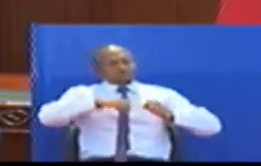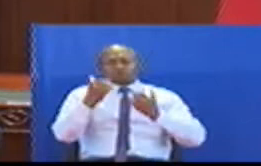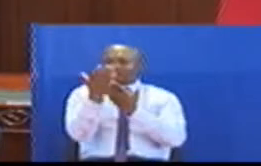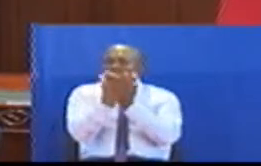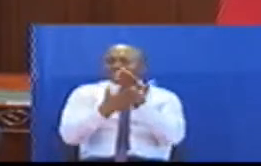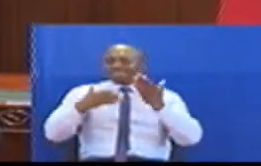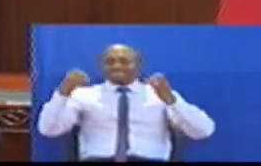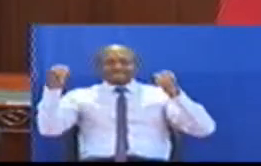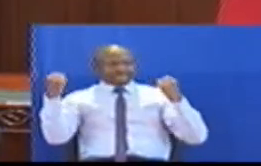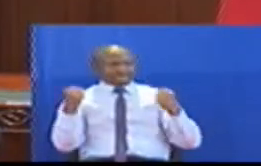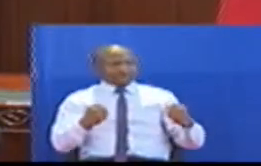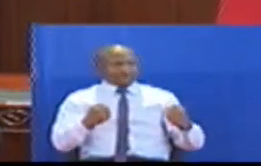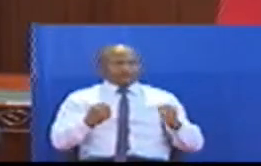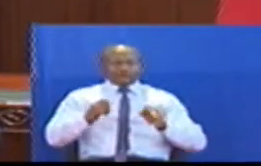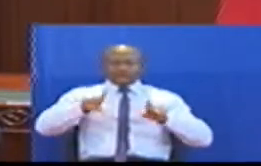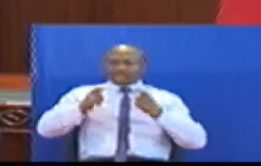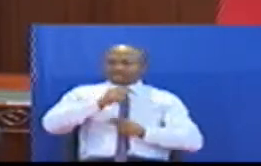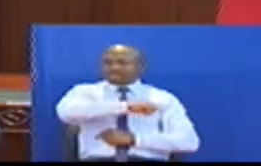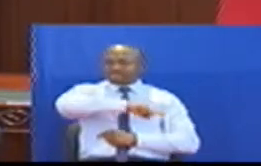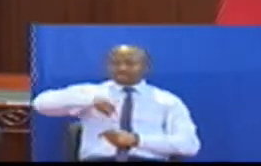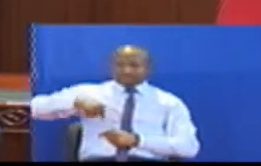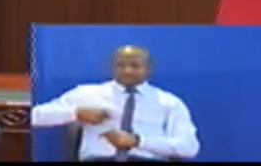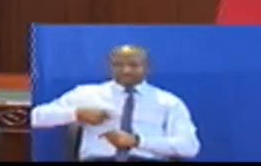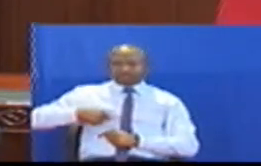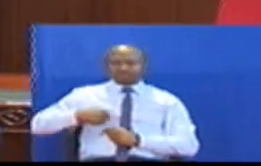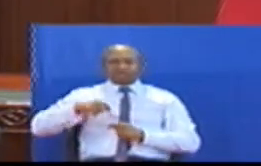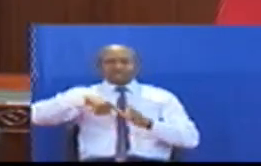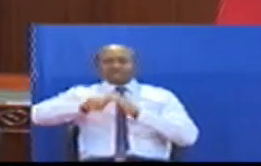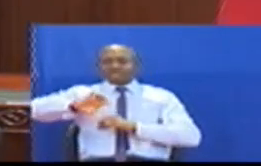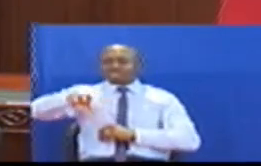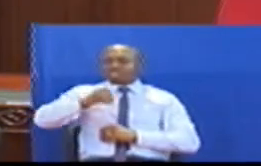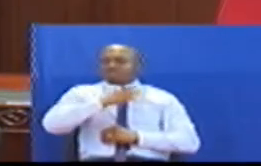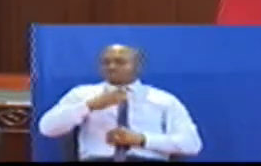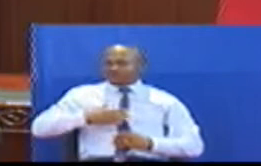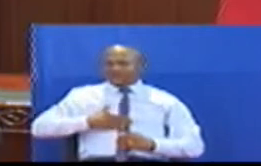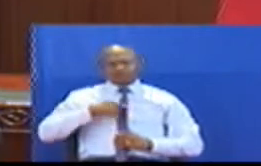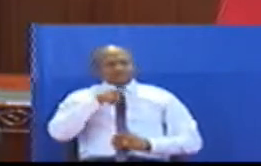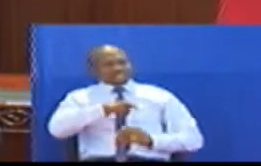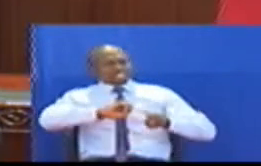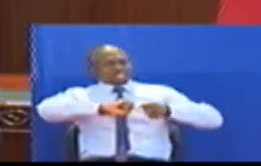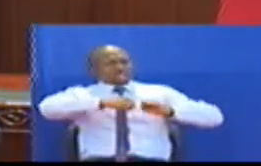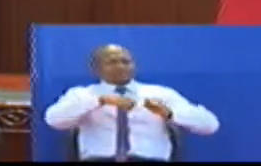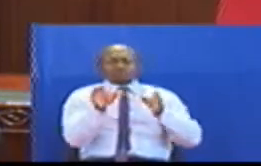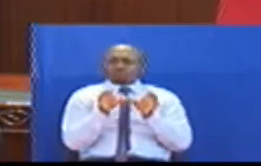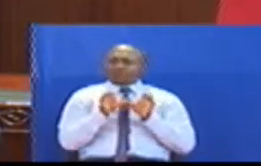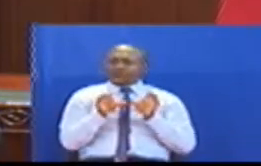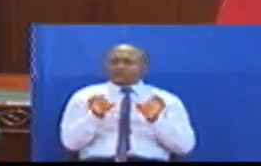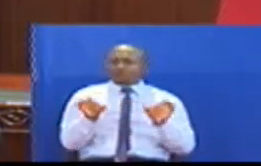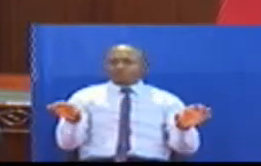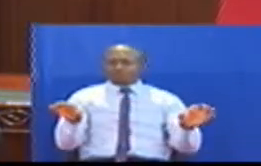Spika. Lakini kwetu sisi imekuwa, kwetu katika jimbo langu imekuwa ni changamoto maalum kwa